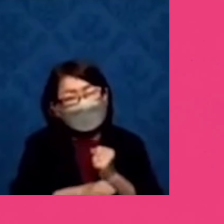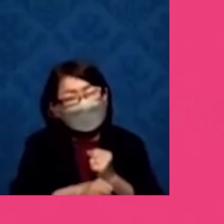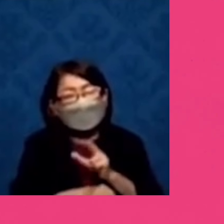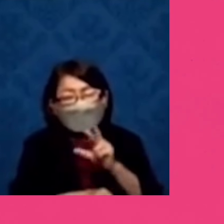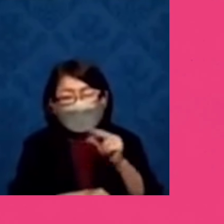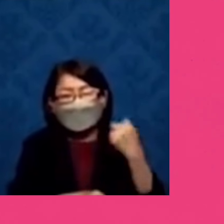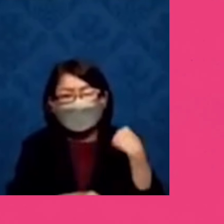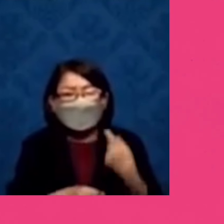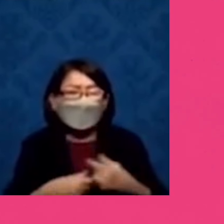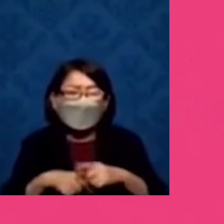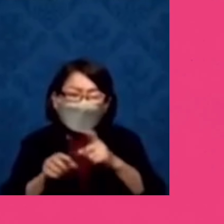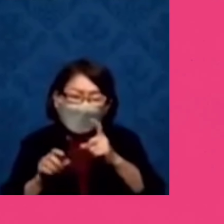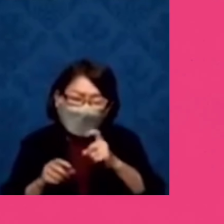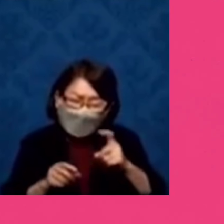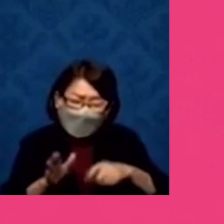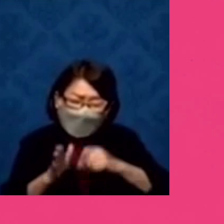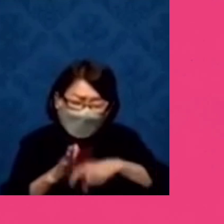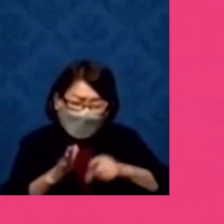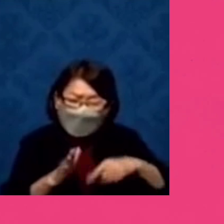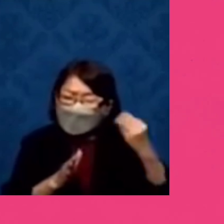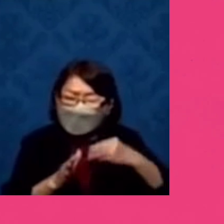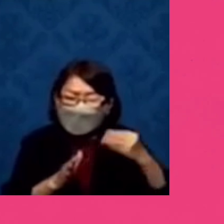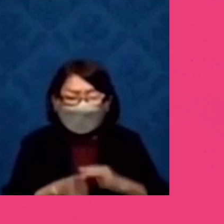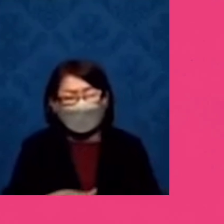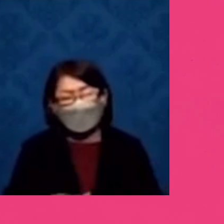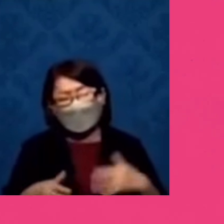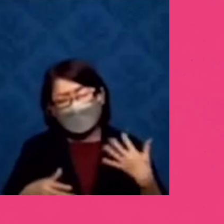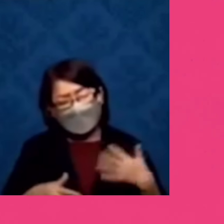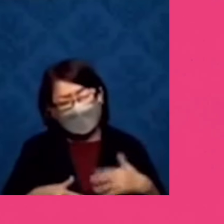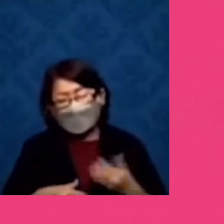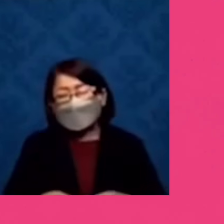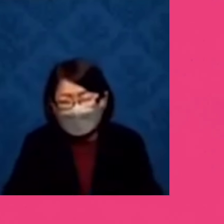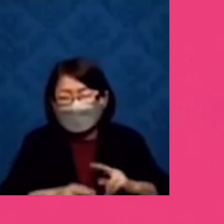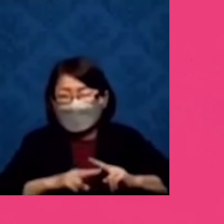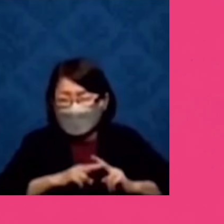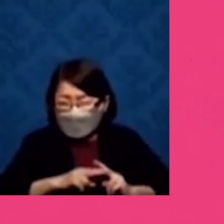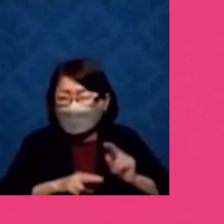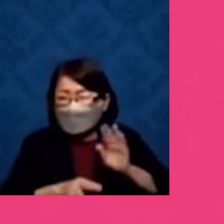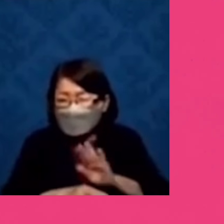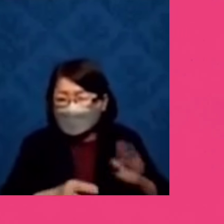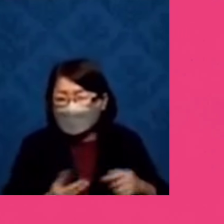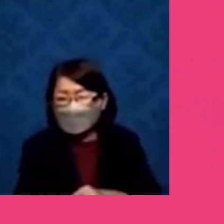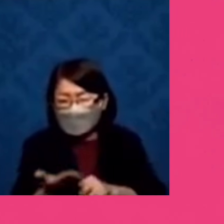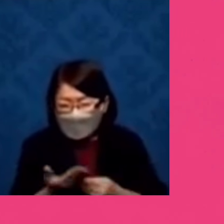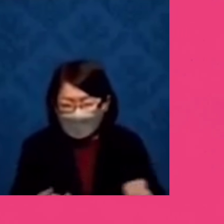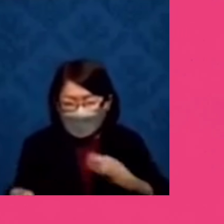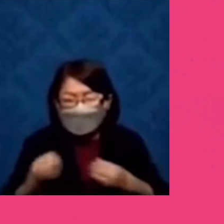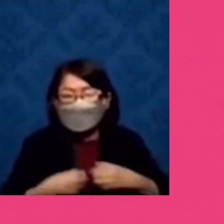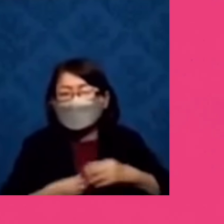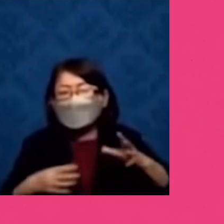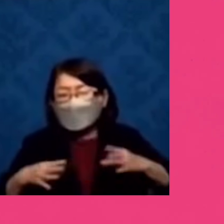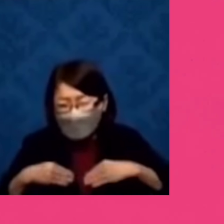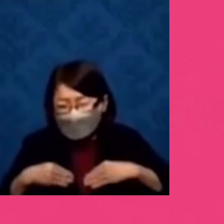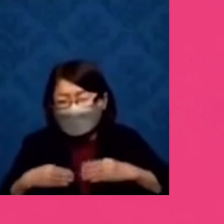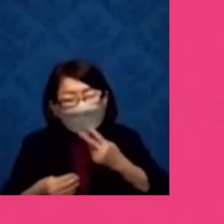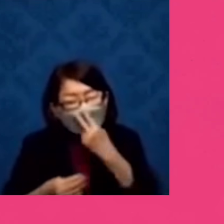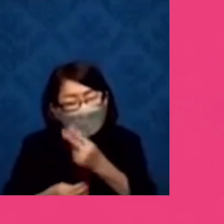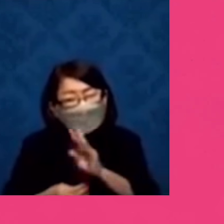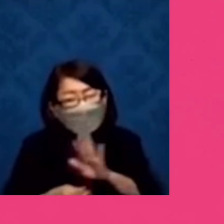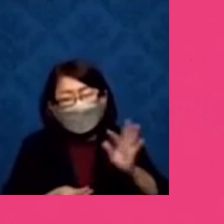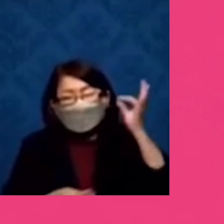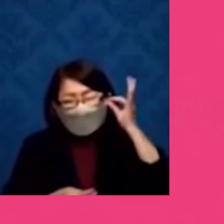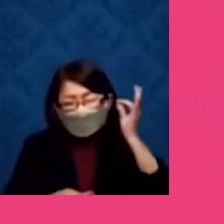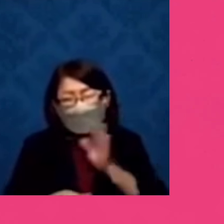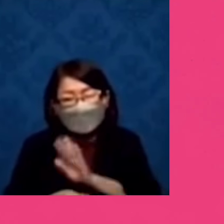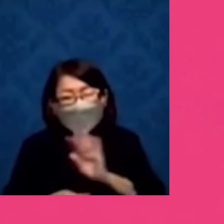ซ่อมไม่ไหวต่อไปนะครับอันนี้ก็เพื่อคุณาทราบนะครับผมฟังคนทุกคนในการแต่งตั้ง